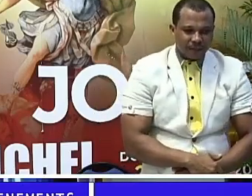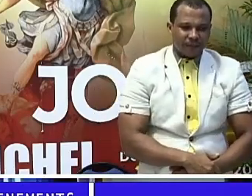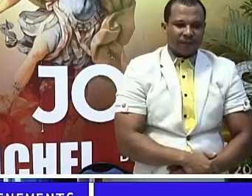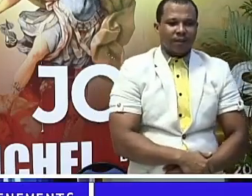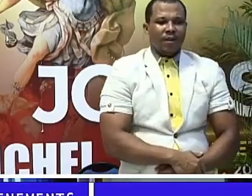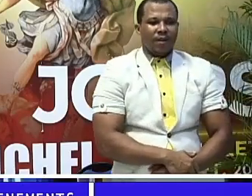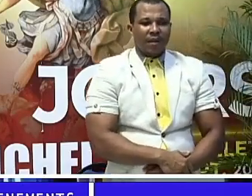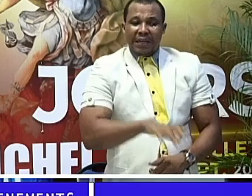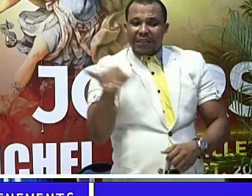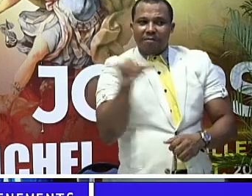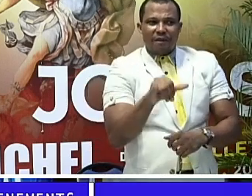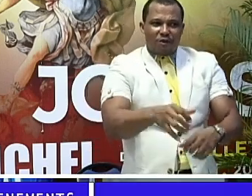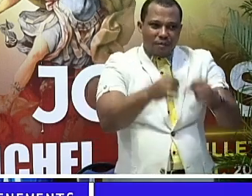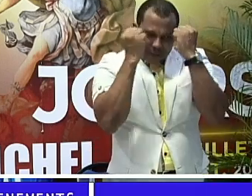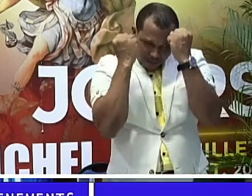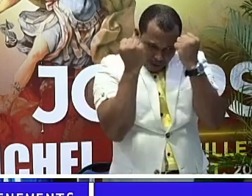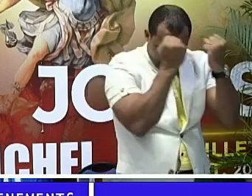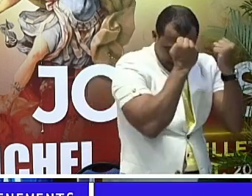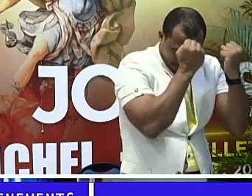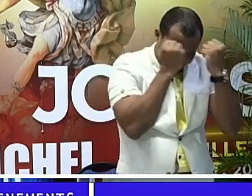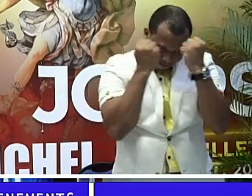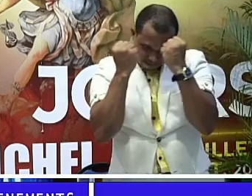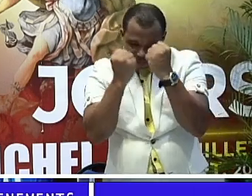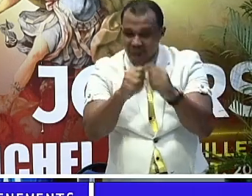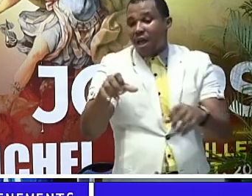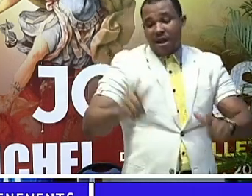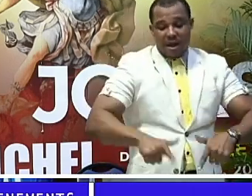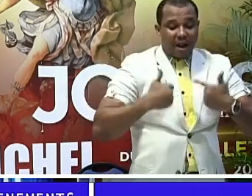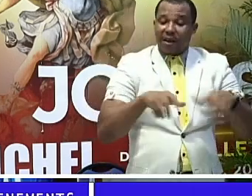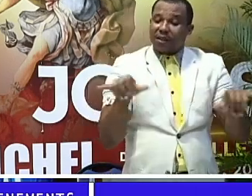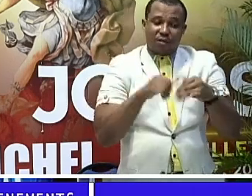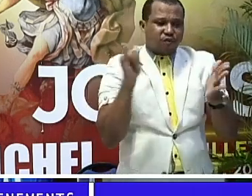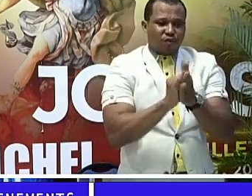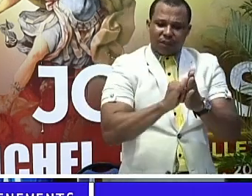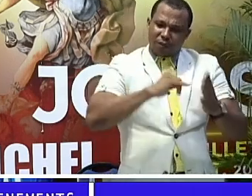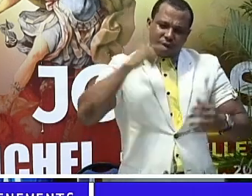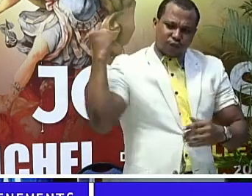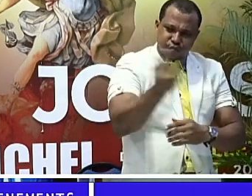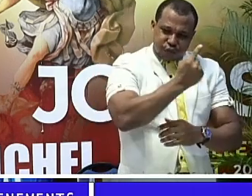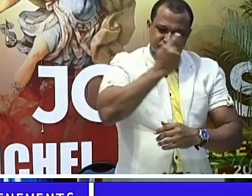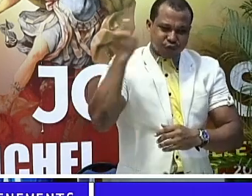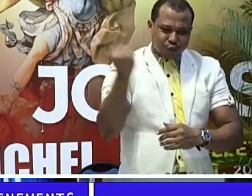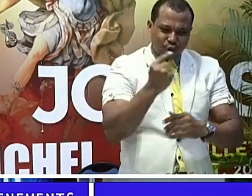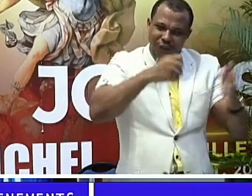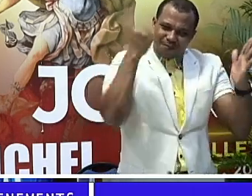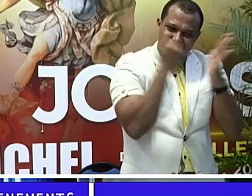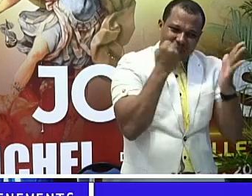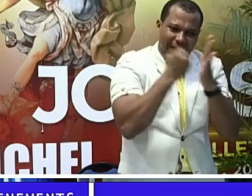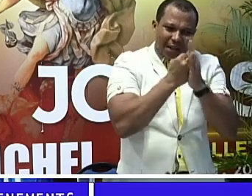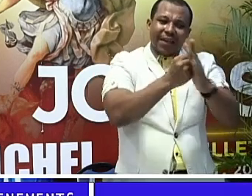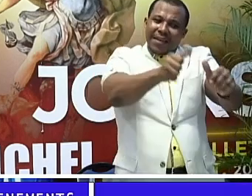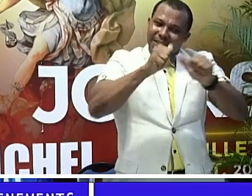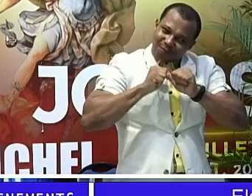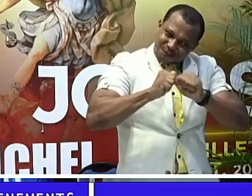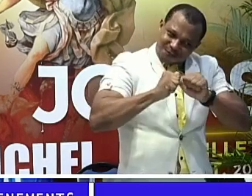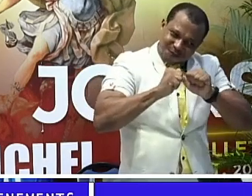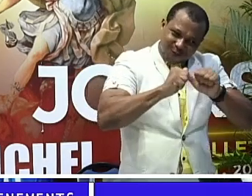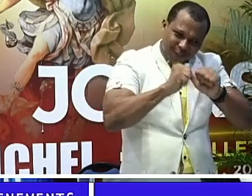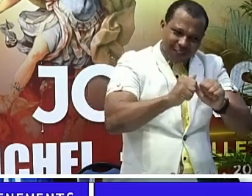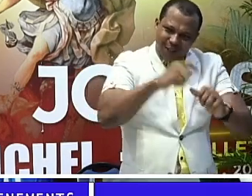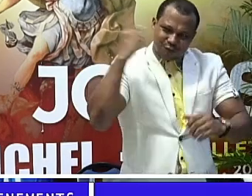rounds. Ouais, la vie a se consalier. Tout en combat a poko fini. Ou pa doué descendre